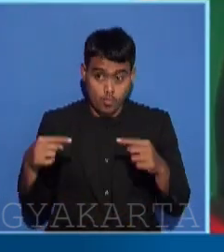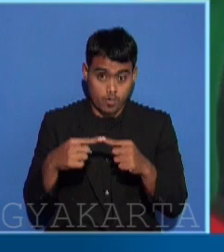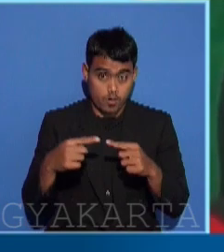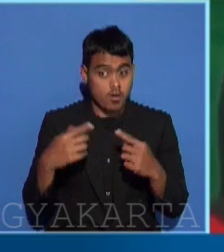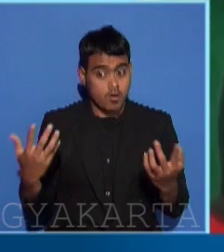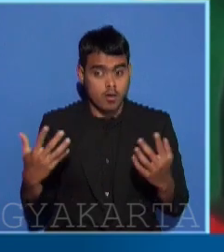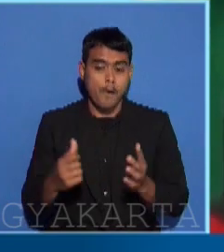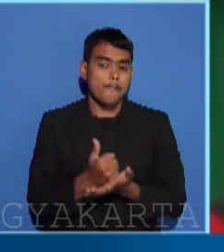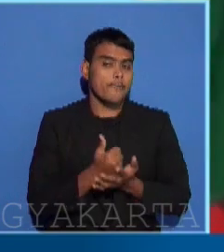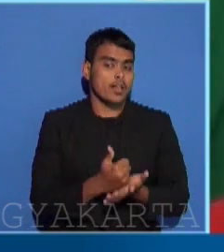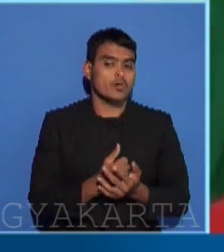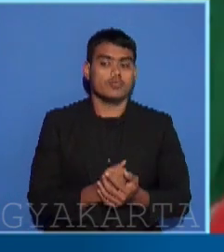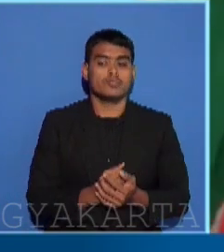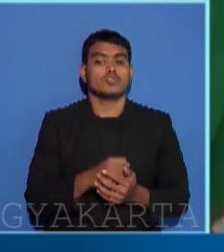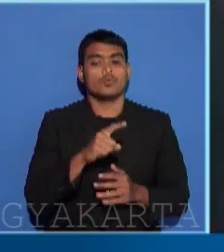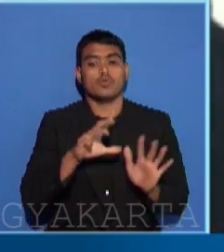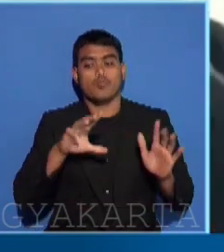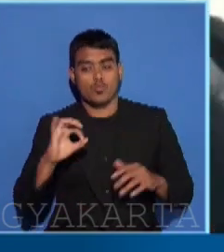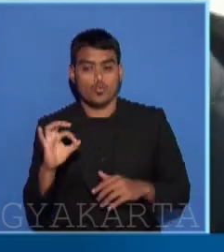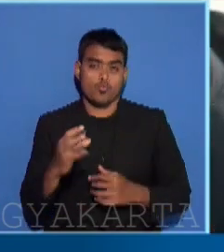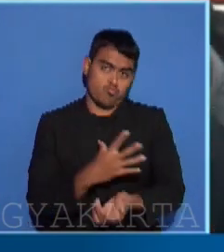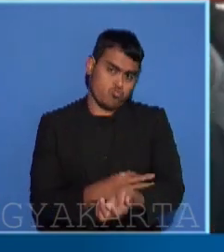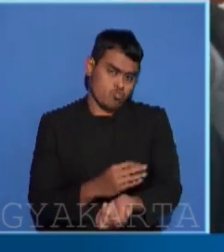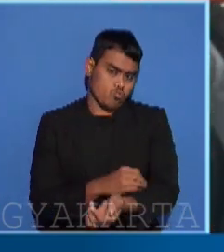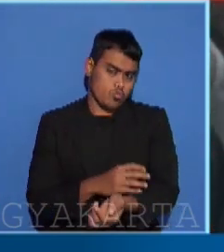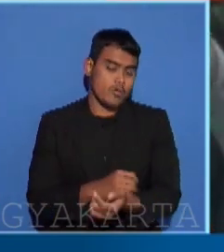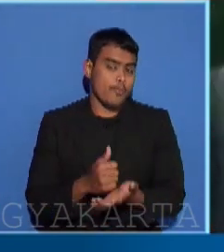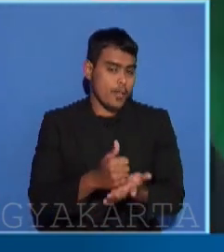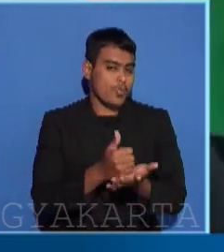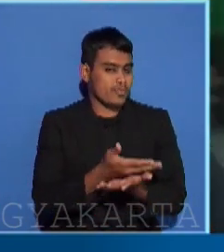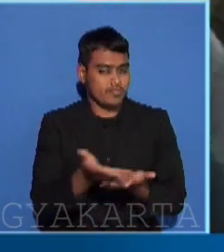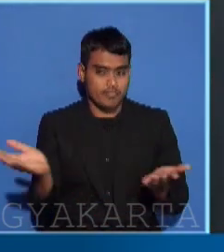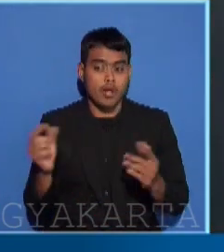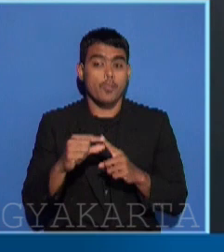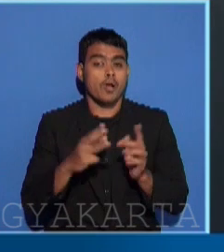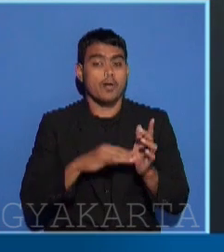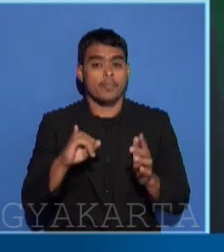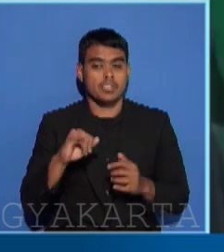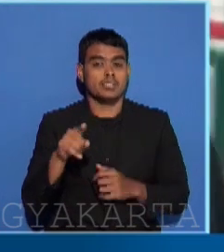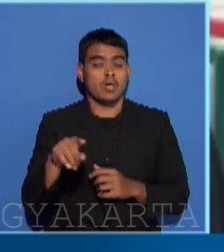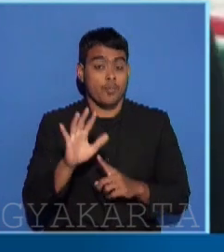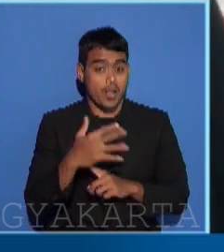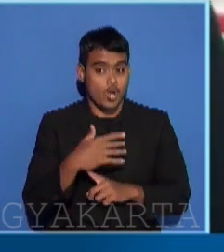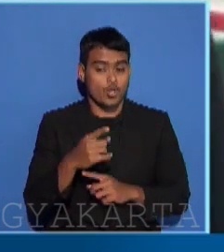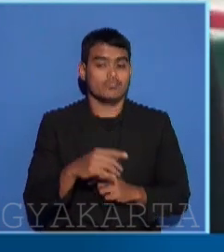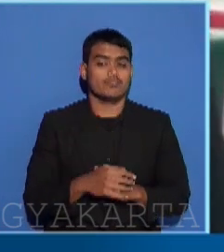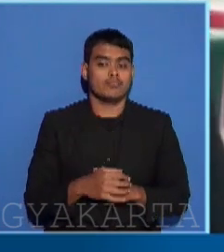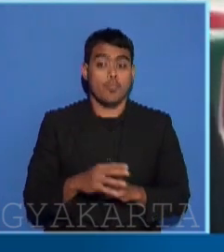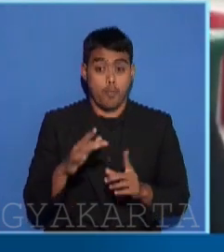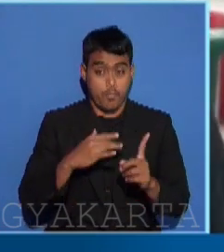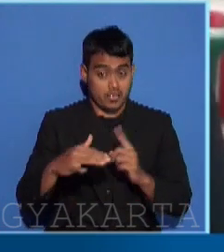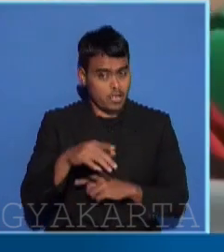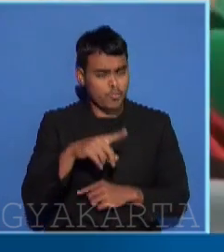menyumbang 150 kantong darah guna membantu PMI Kabupaten Bantul mencukupi kebutuhan darah bagi masyarakat yang sedang